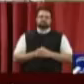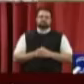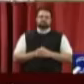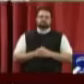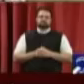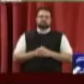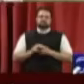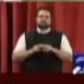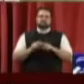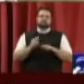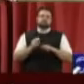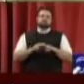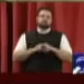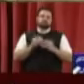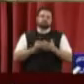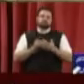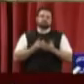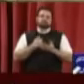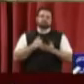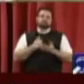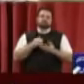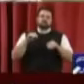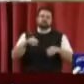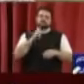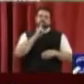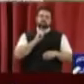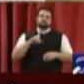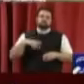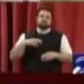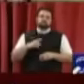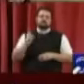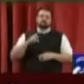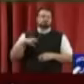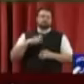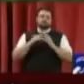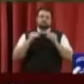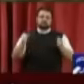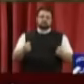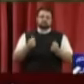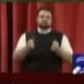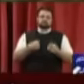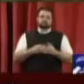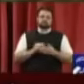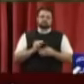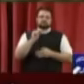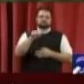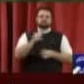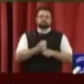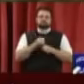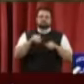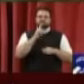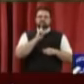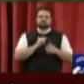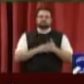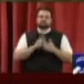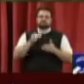când să-ți povestesc eu ție? atât de simplu pare, așa cum spui tu. Deci nu-i foarte greu. Dar ca să ajungem să-l facem atât de simplu trebuie să